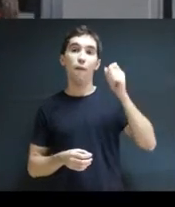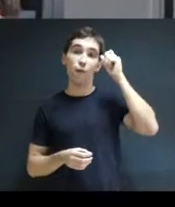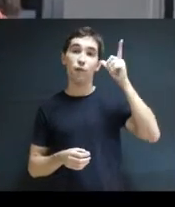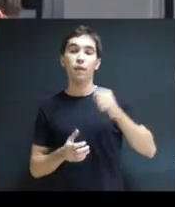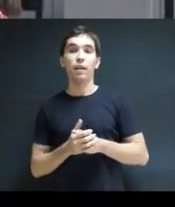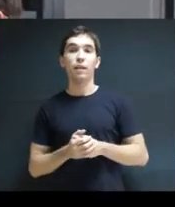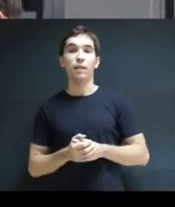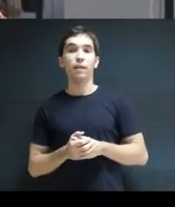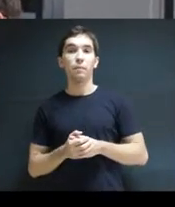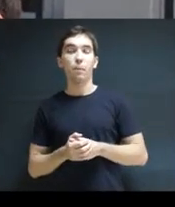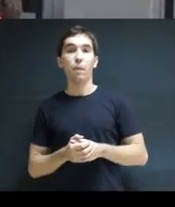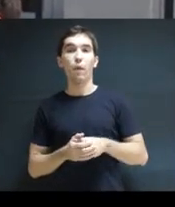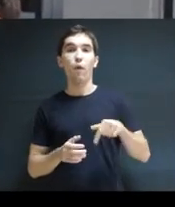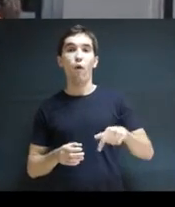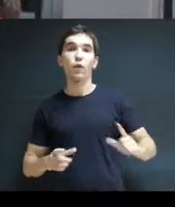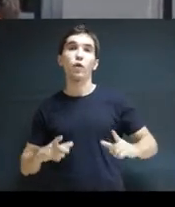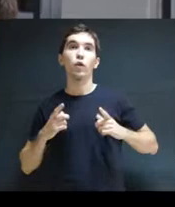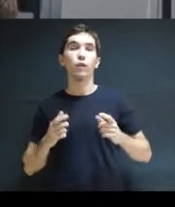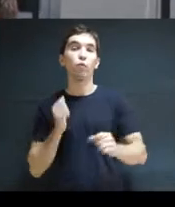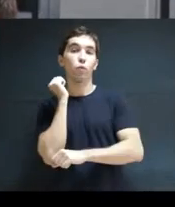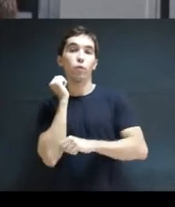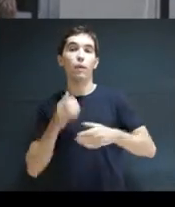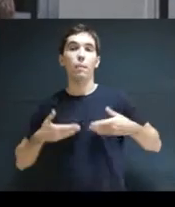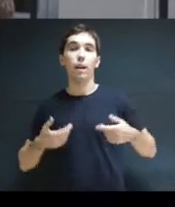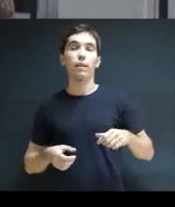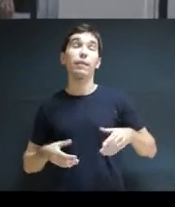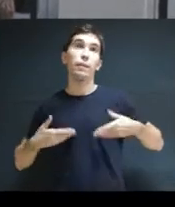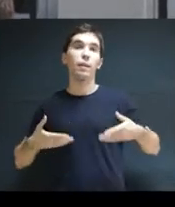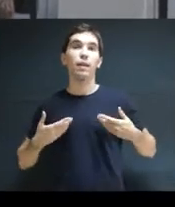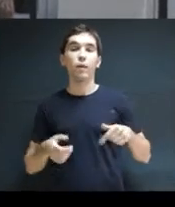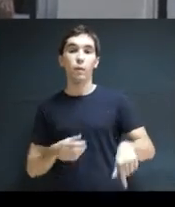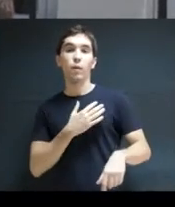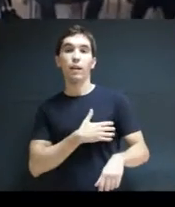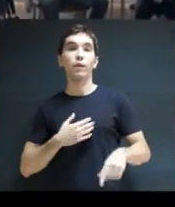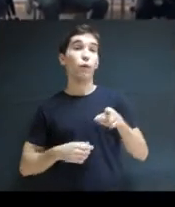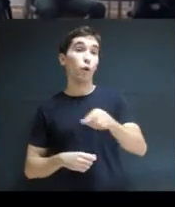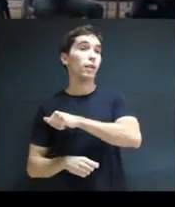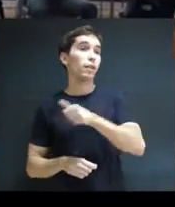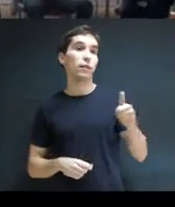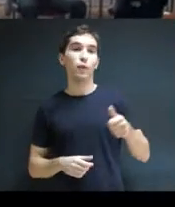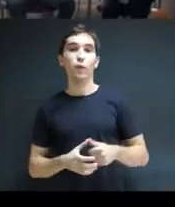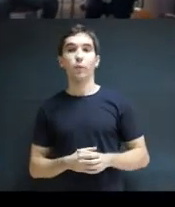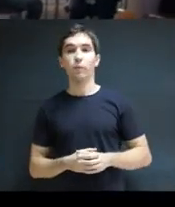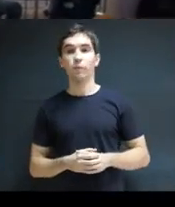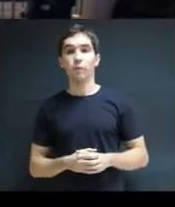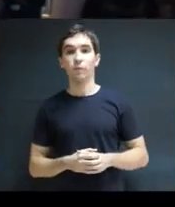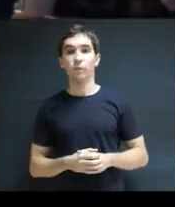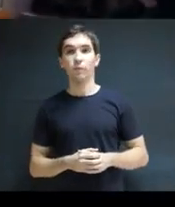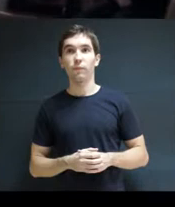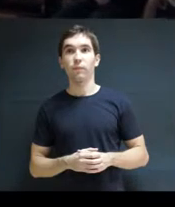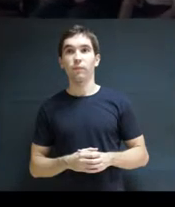model vidim da zaživljuju unutar studija o mladima za mlade u Hrvatskoj i to je izvrsno.